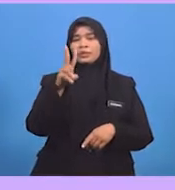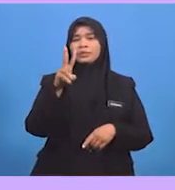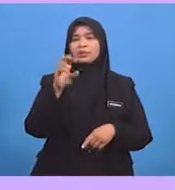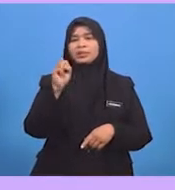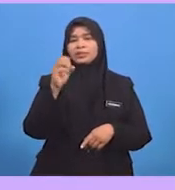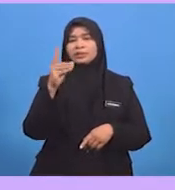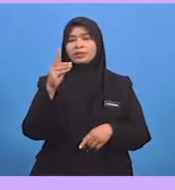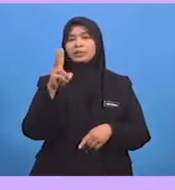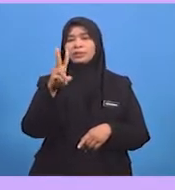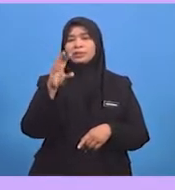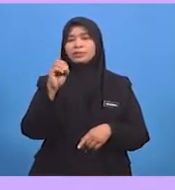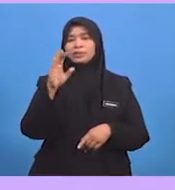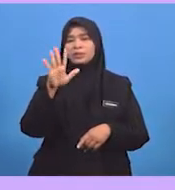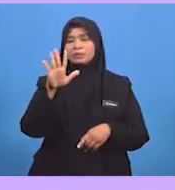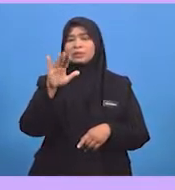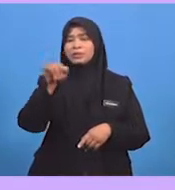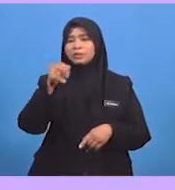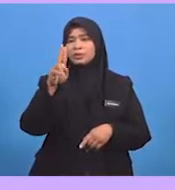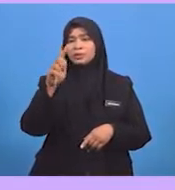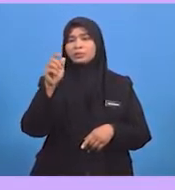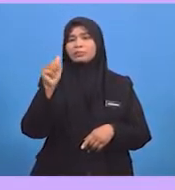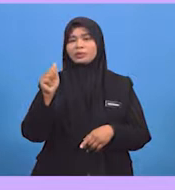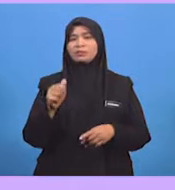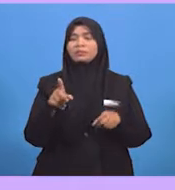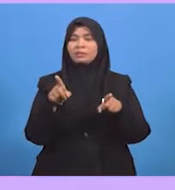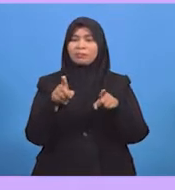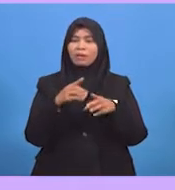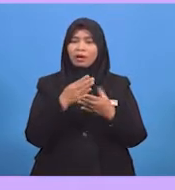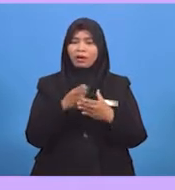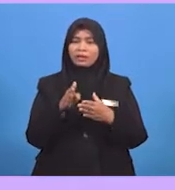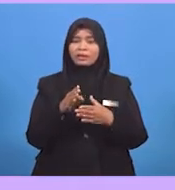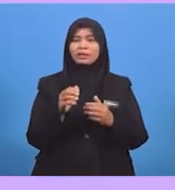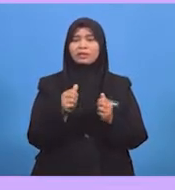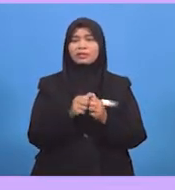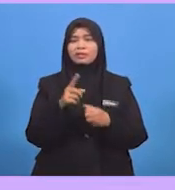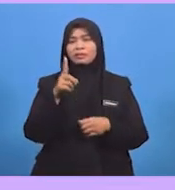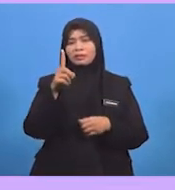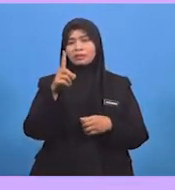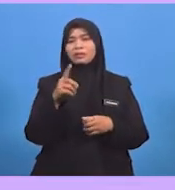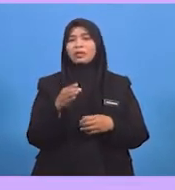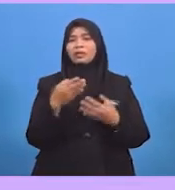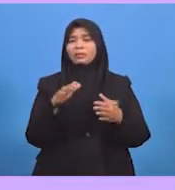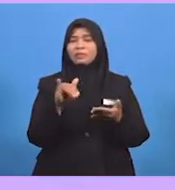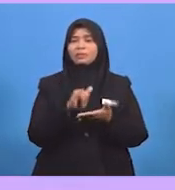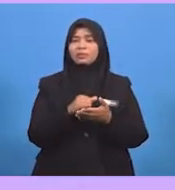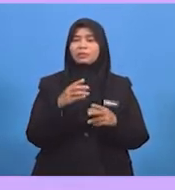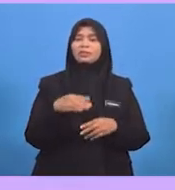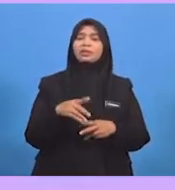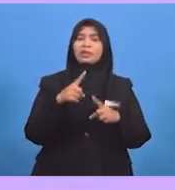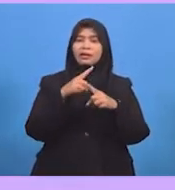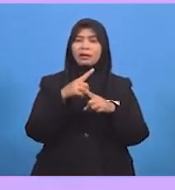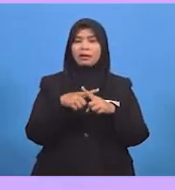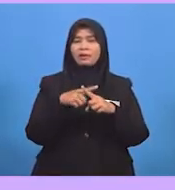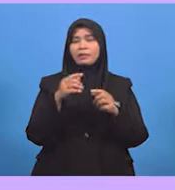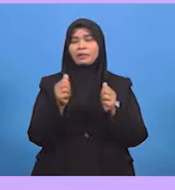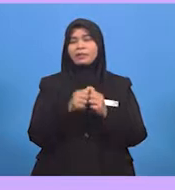USD 205 juta sama dengan USD 205 dibahagi dengan USD 1. Kemudian didarab dengan